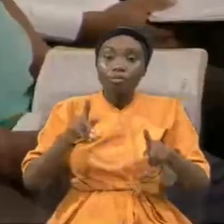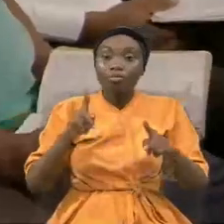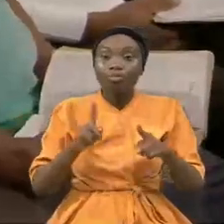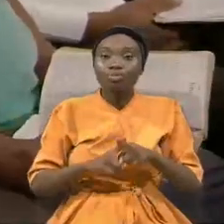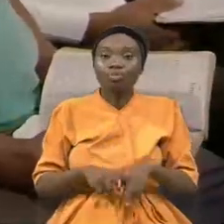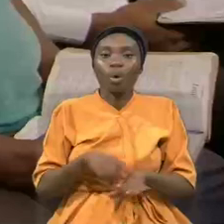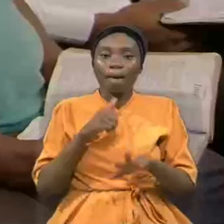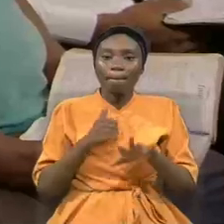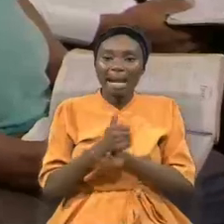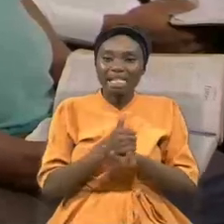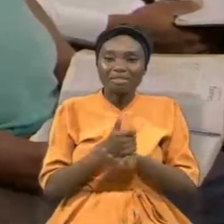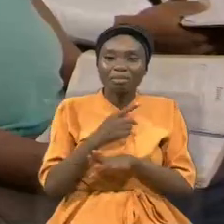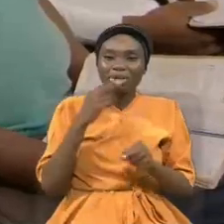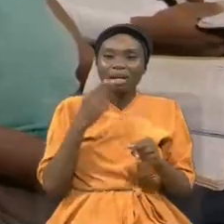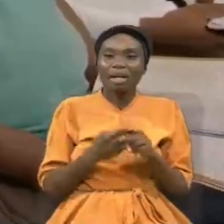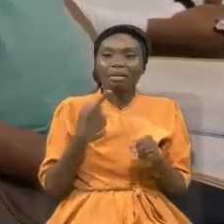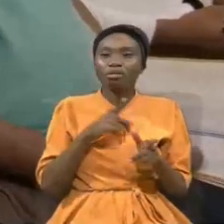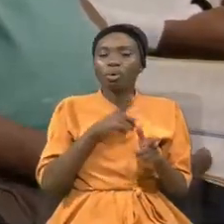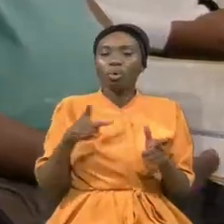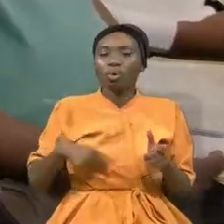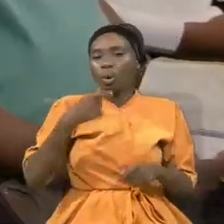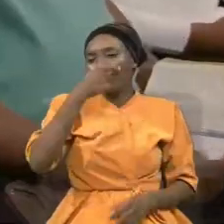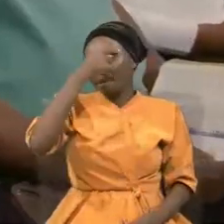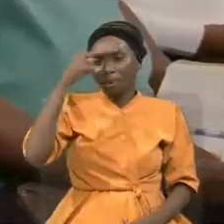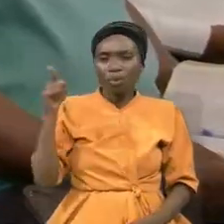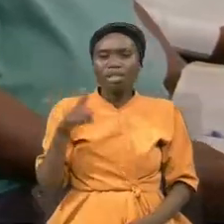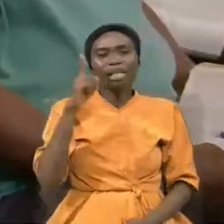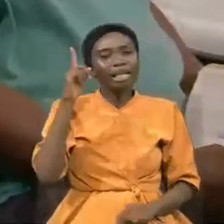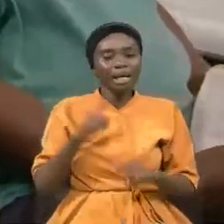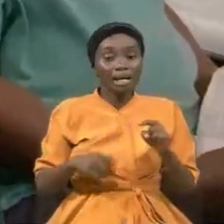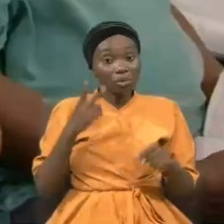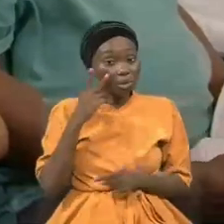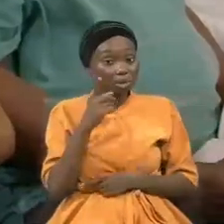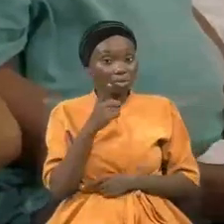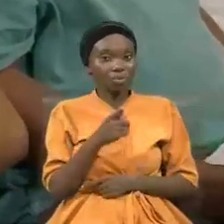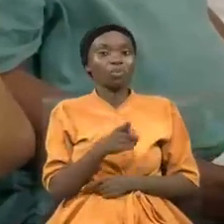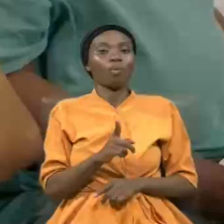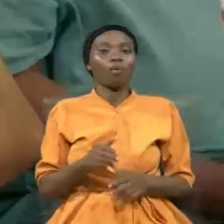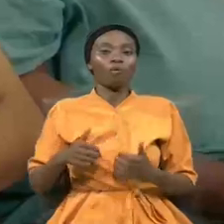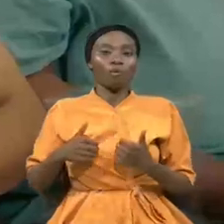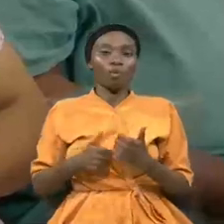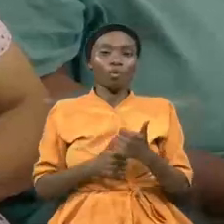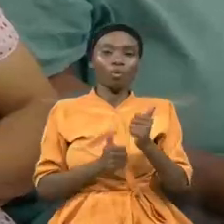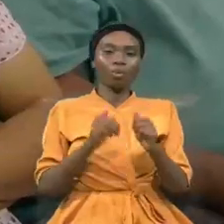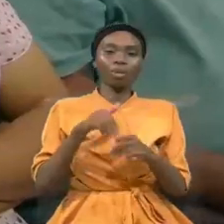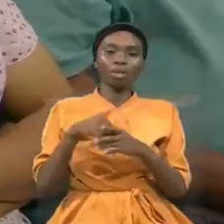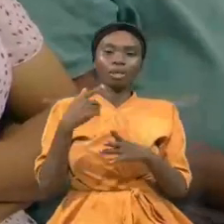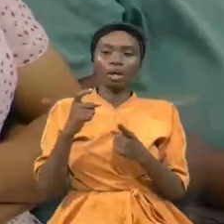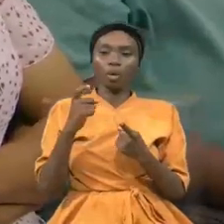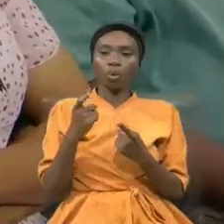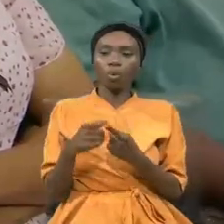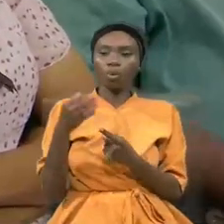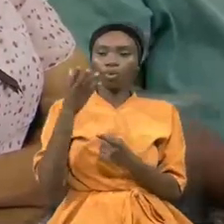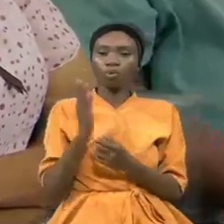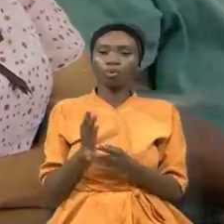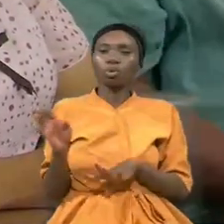ils blasphèment le nom du Seigneur parce qu'ils ne peuvent pas te voir rester dans la